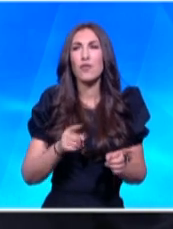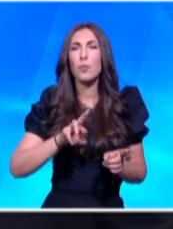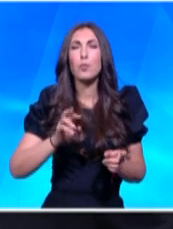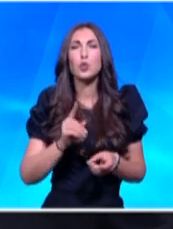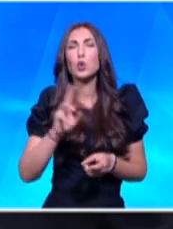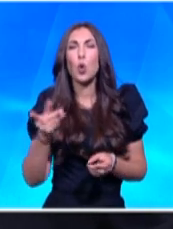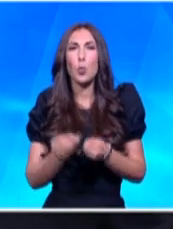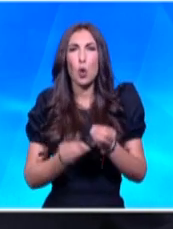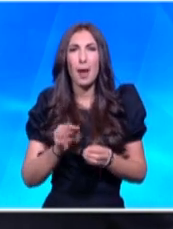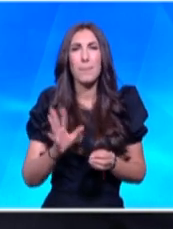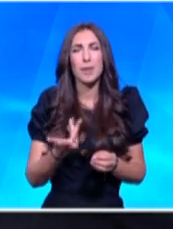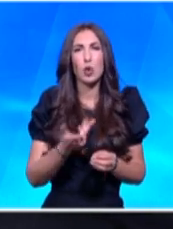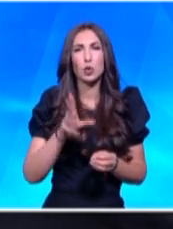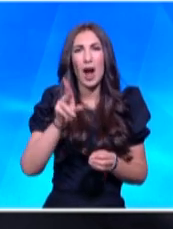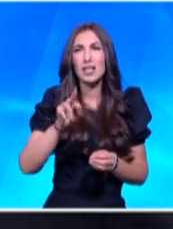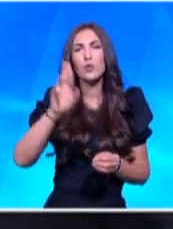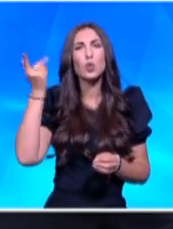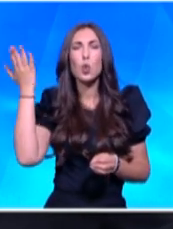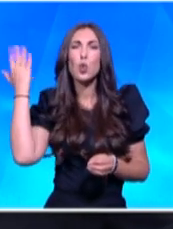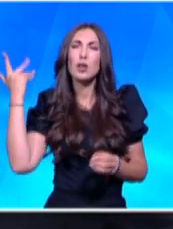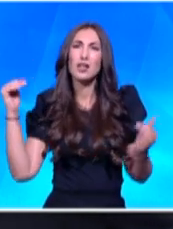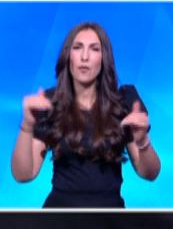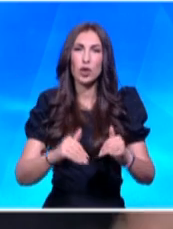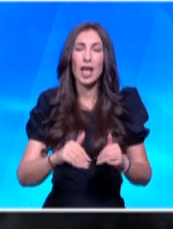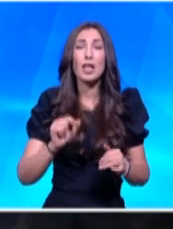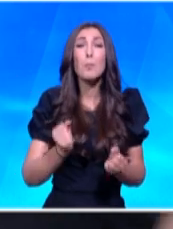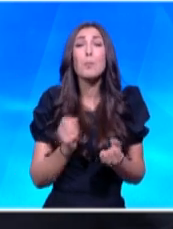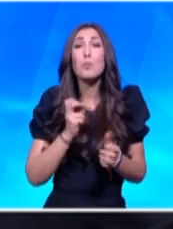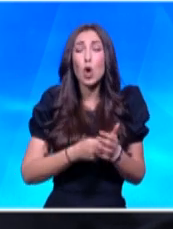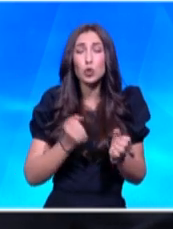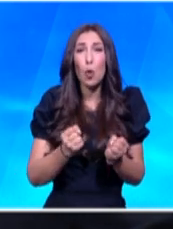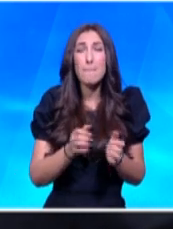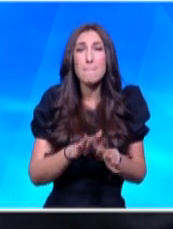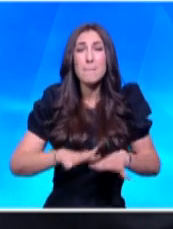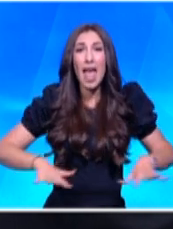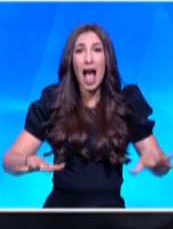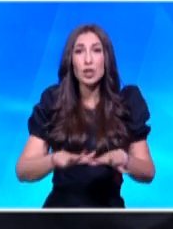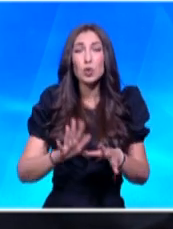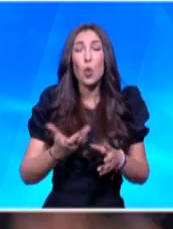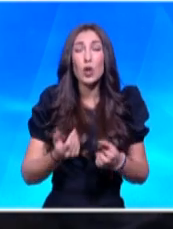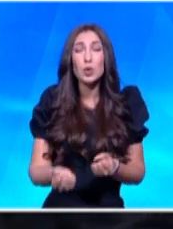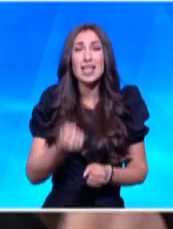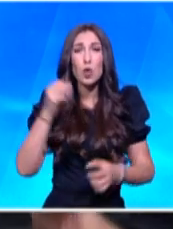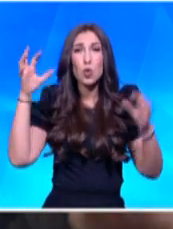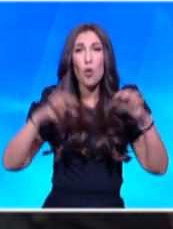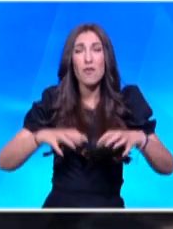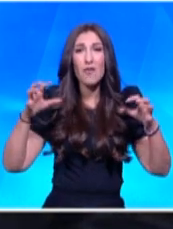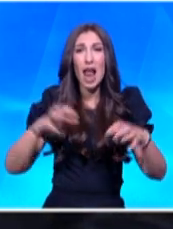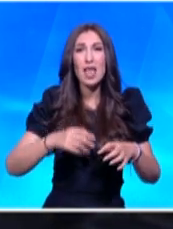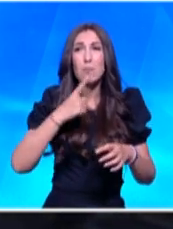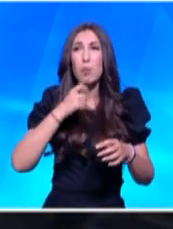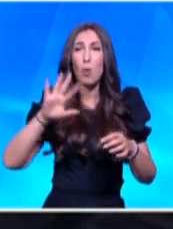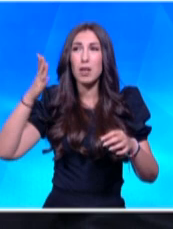са като тези, които сме имали в други случаи. Просто терена е такъв, че като вали в големи количества, по билата се